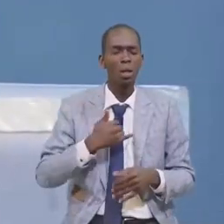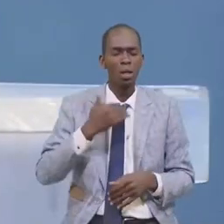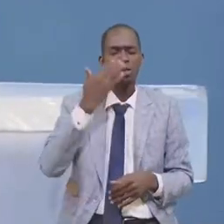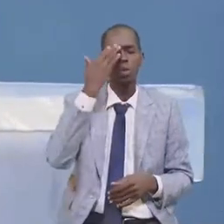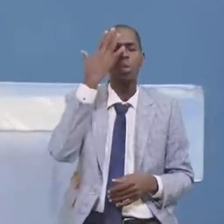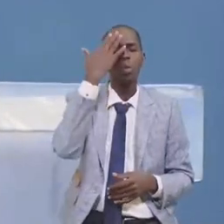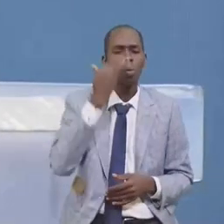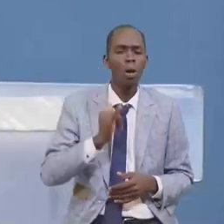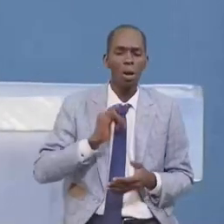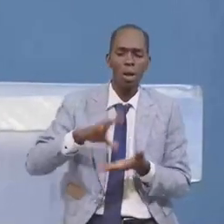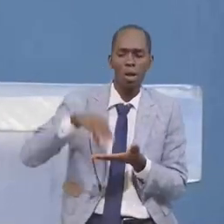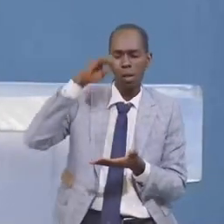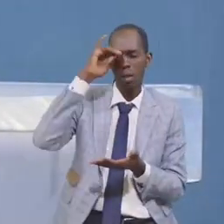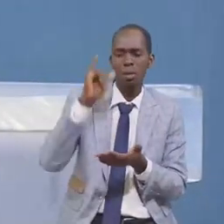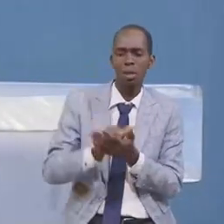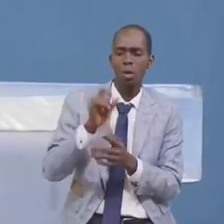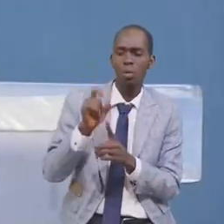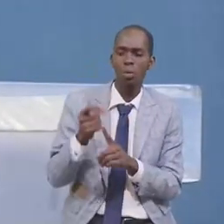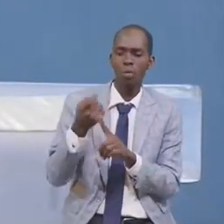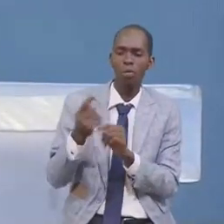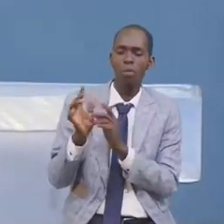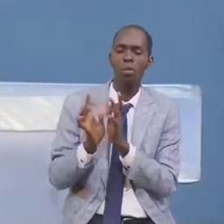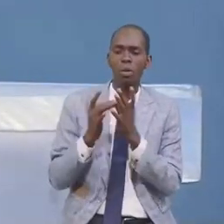Maintenant je sais pourquoi j'ai appris cette parole dans la Bible.